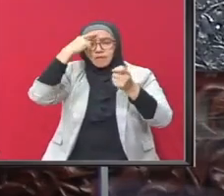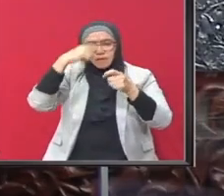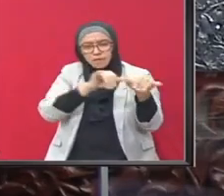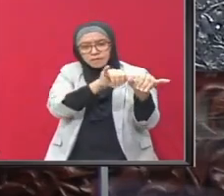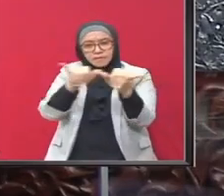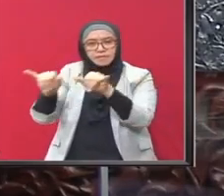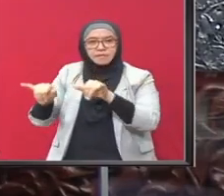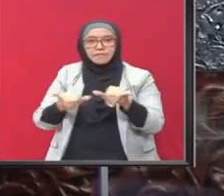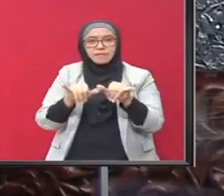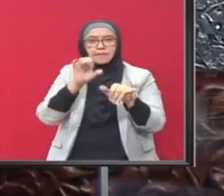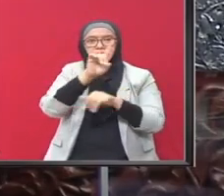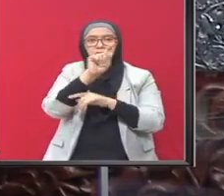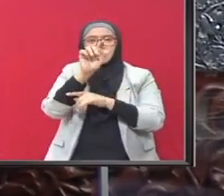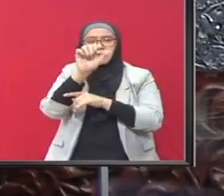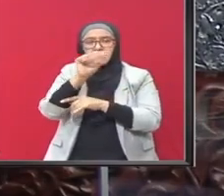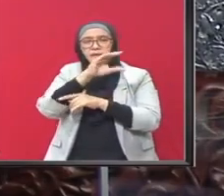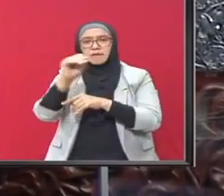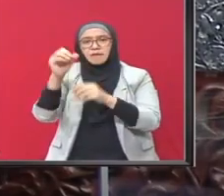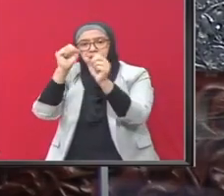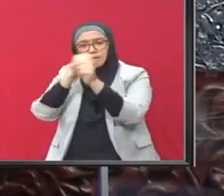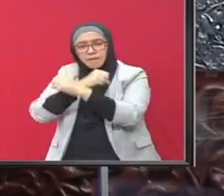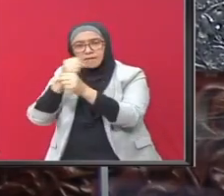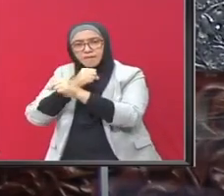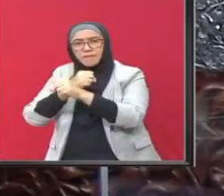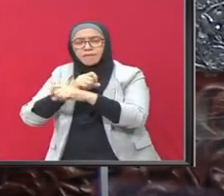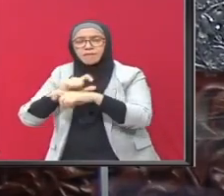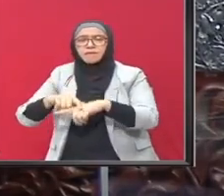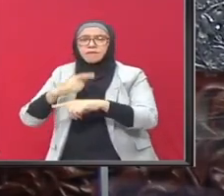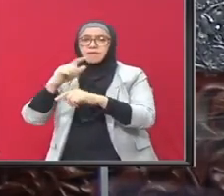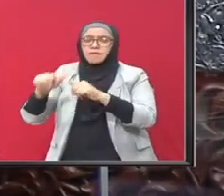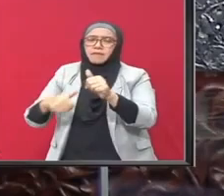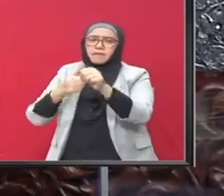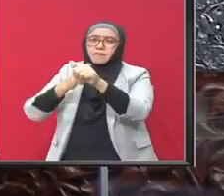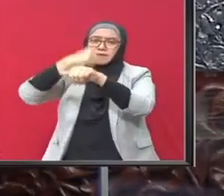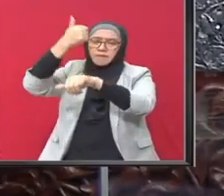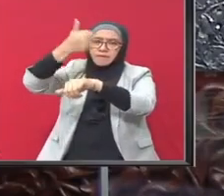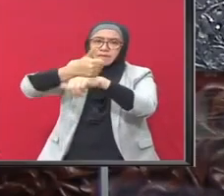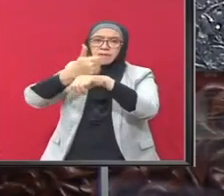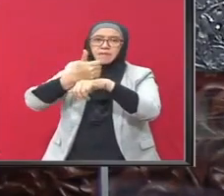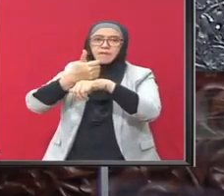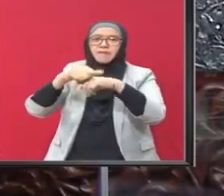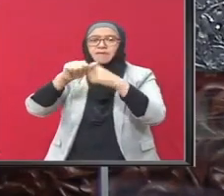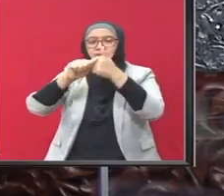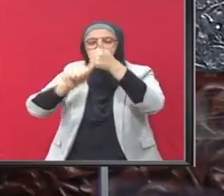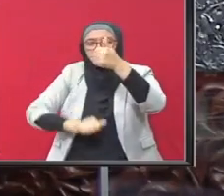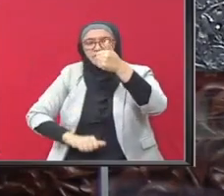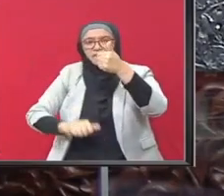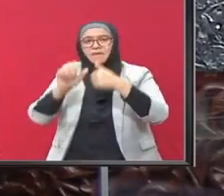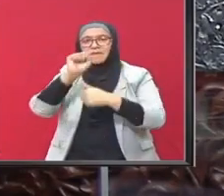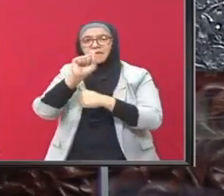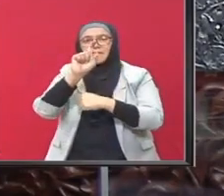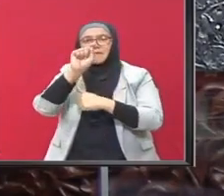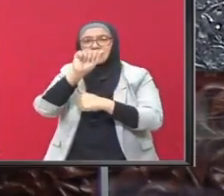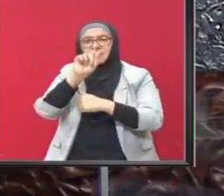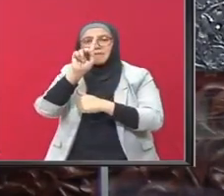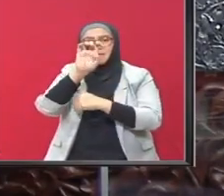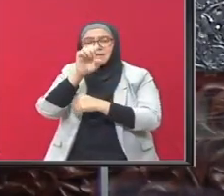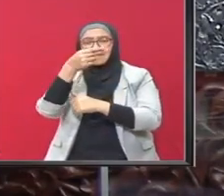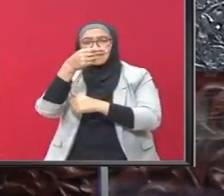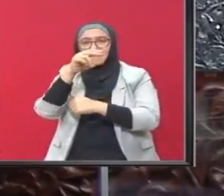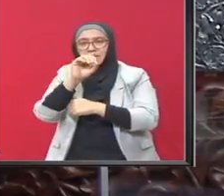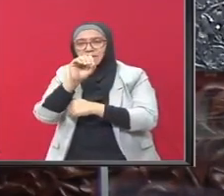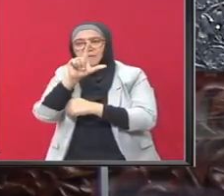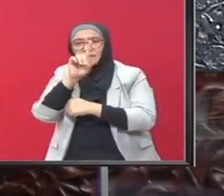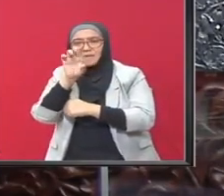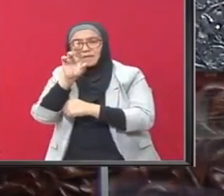statistik ekoran penumbuhan Jateng kuasa stakeholders beli paketan harapan untuk mengkonsolidasi data ini